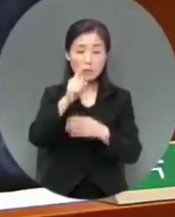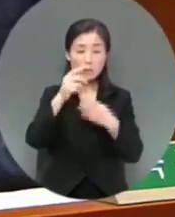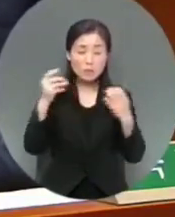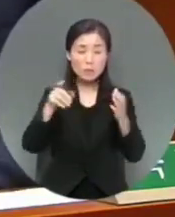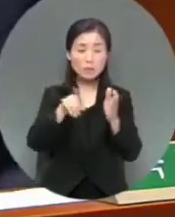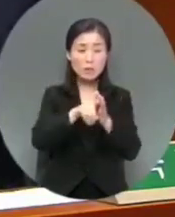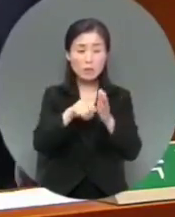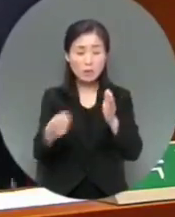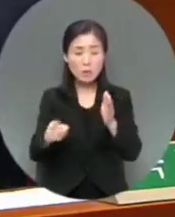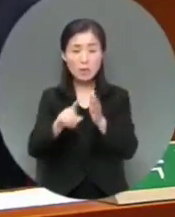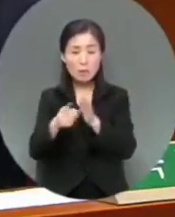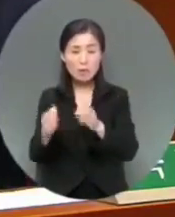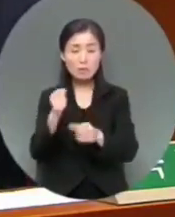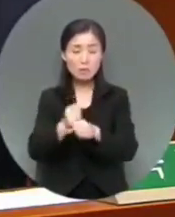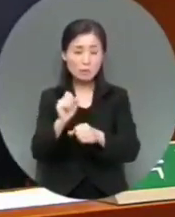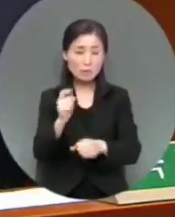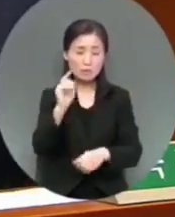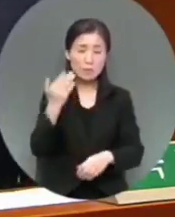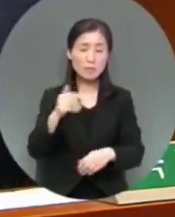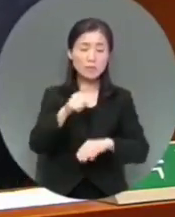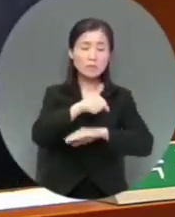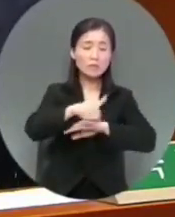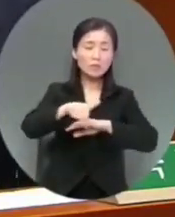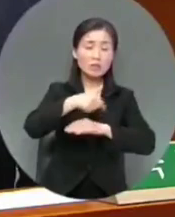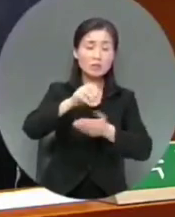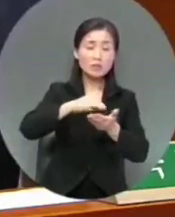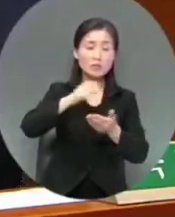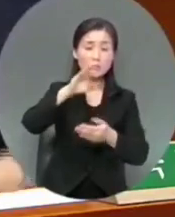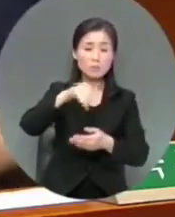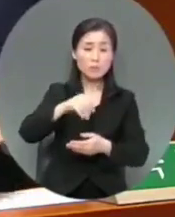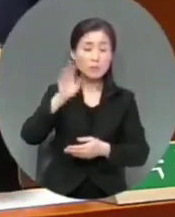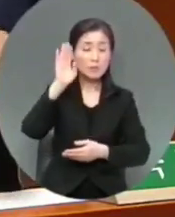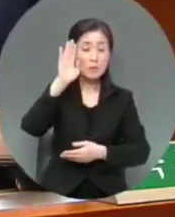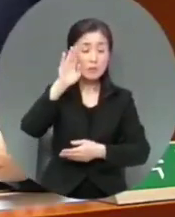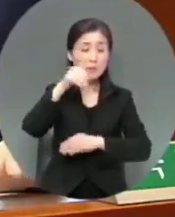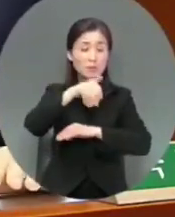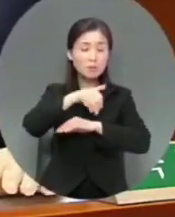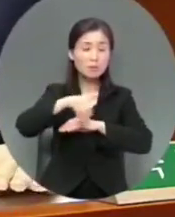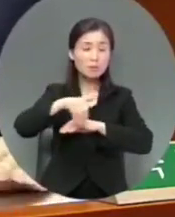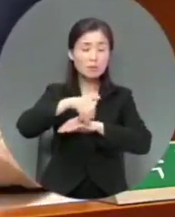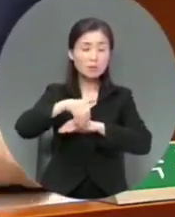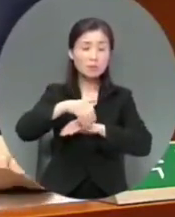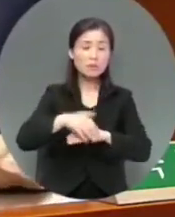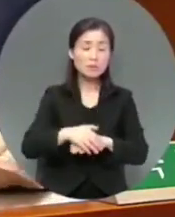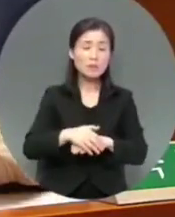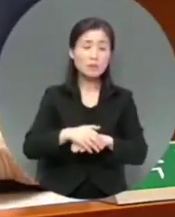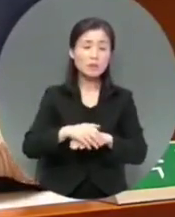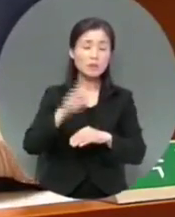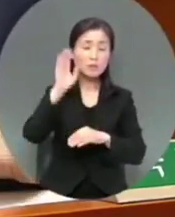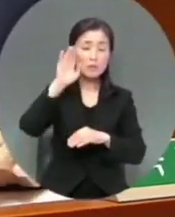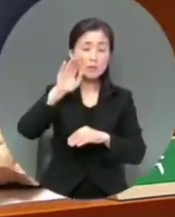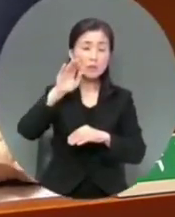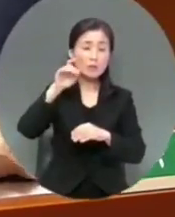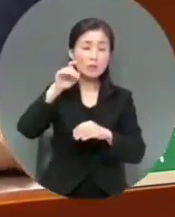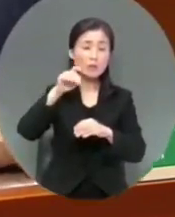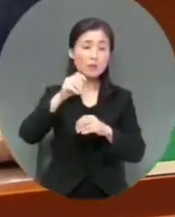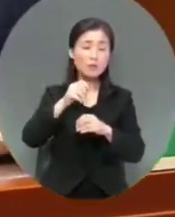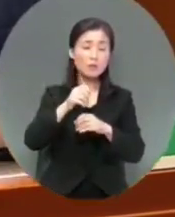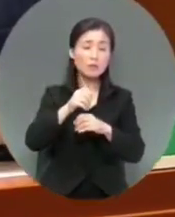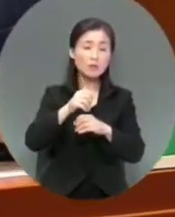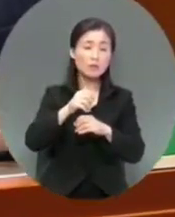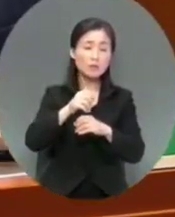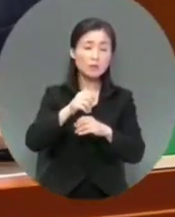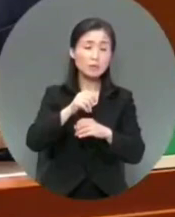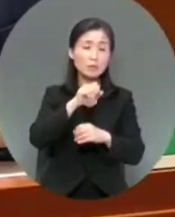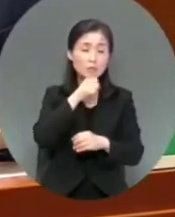총리님? 지금 기재부의 전망은 기본적으로 현 시점에서 가장 중요한 예측을 하는